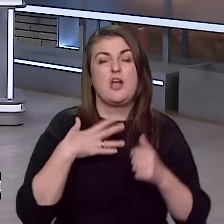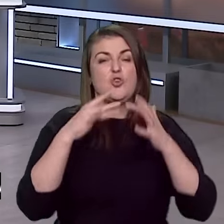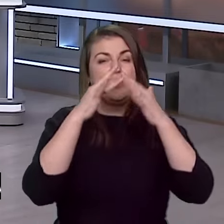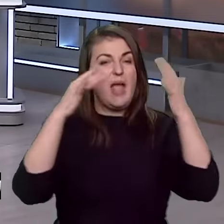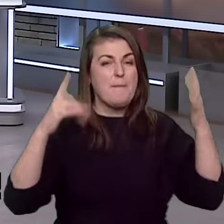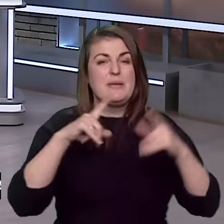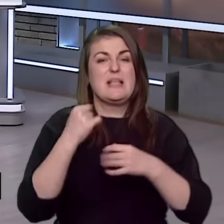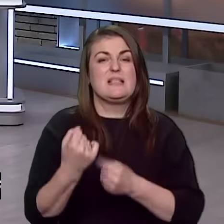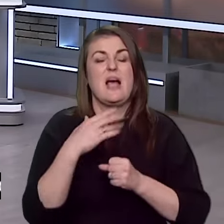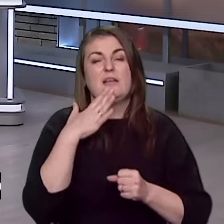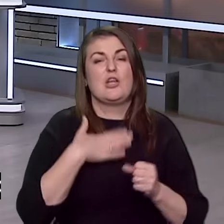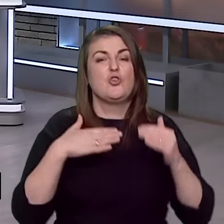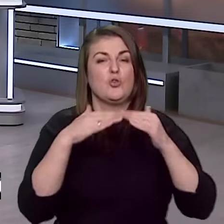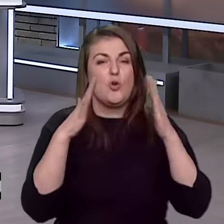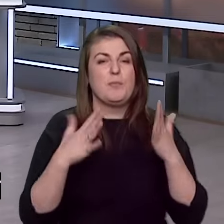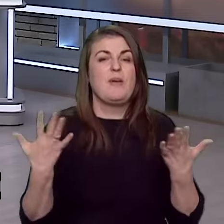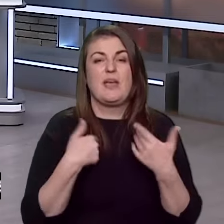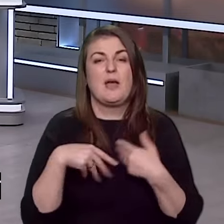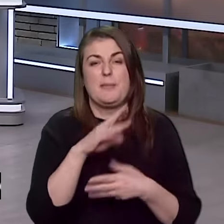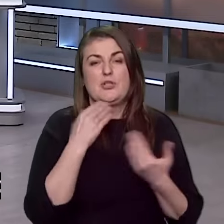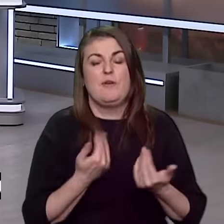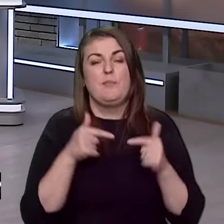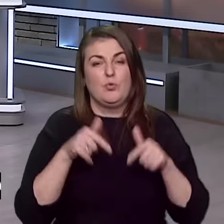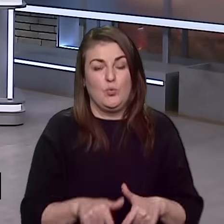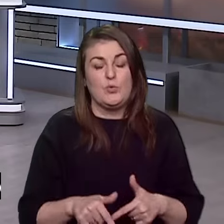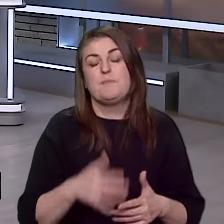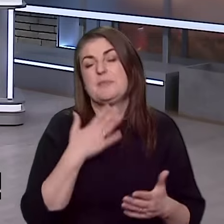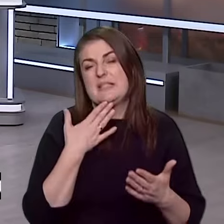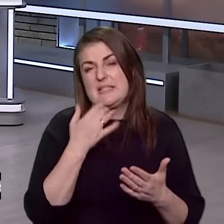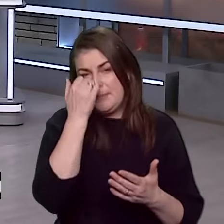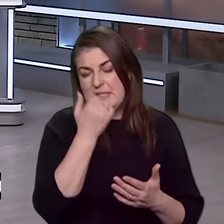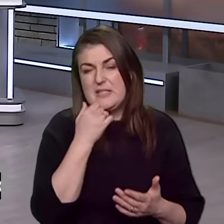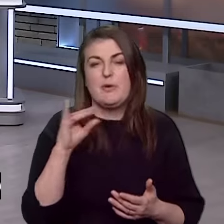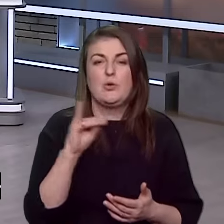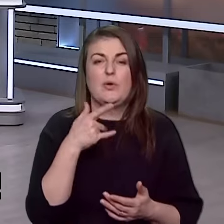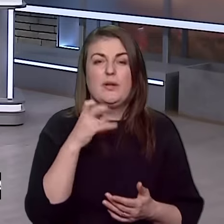за захист наших домівель, в яких ми живемо тут в тилу. Спасибі,